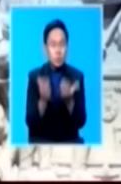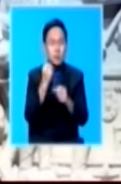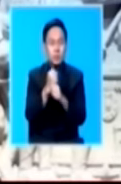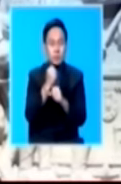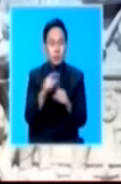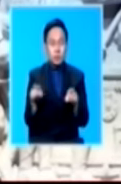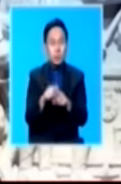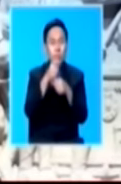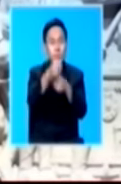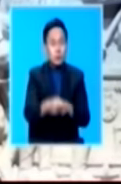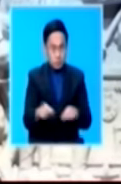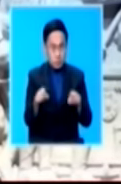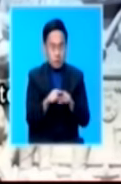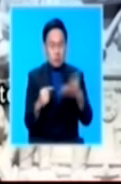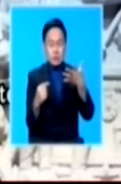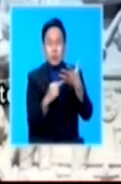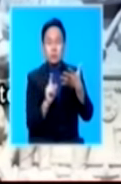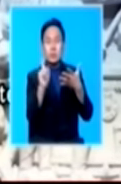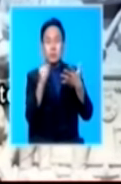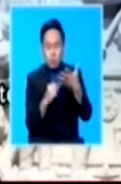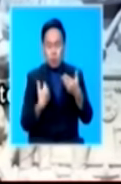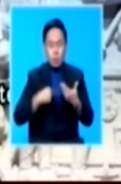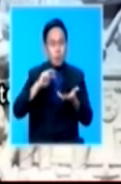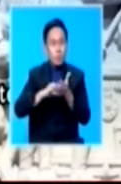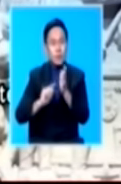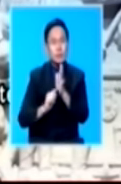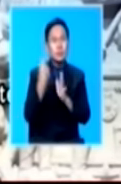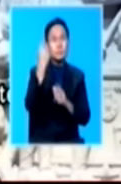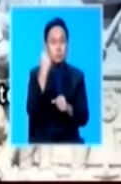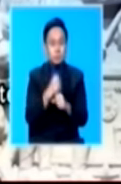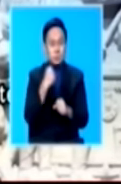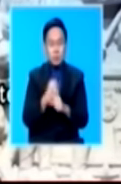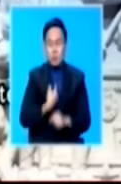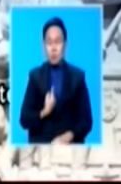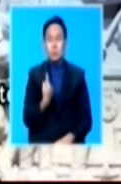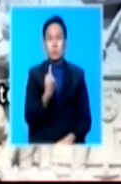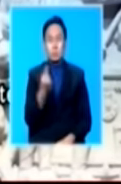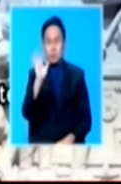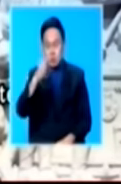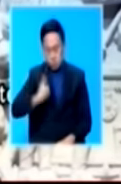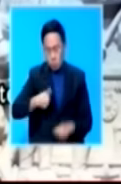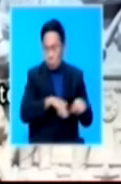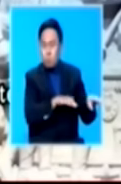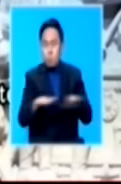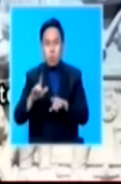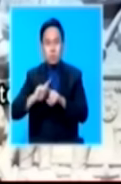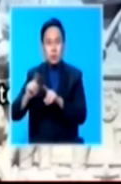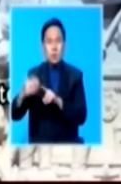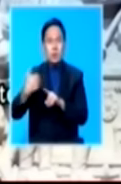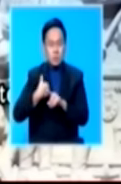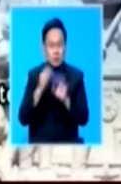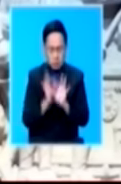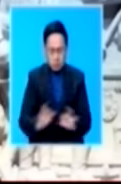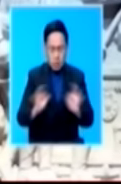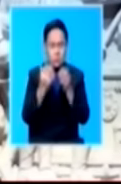ราะนั้นก้าวแรกของผมเนี่ยมันต้องก้าวพร้อมๆกันหลายพวกหลายหน่วยหลายกลุ่มนะปัญหาก็คือความเข้าใจมันเกิ